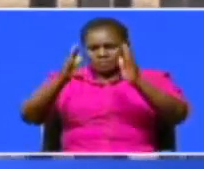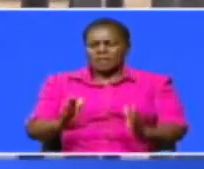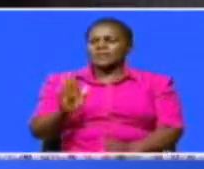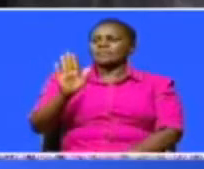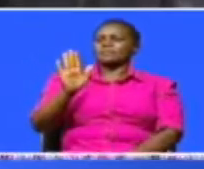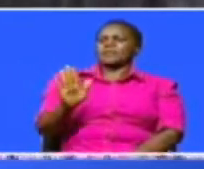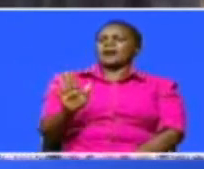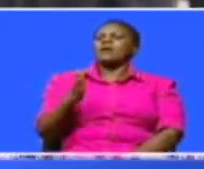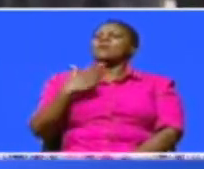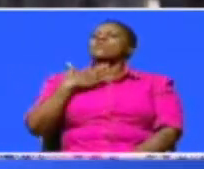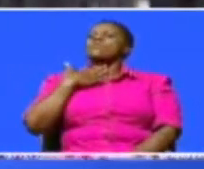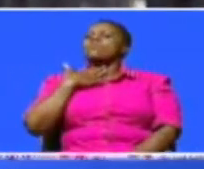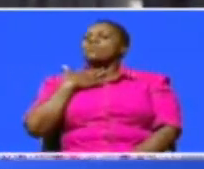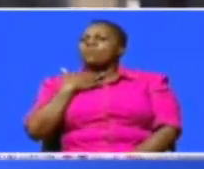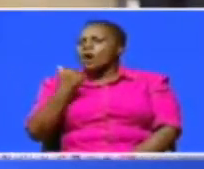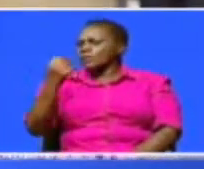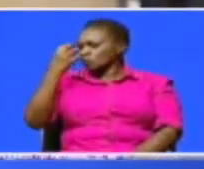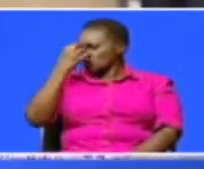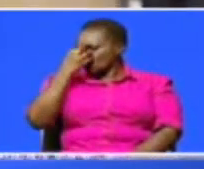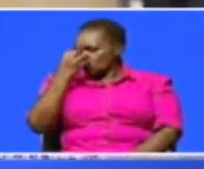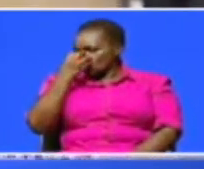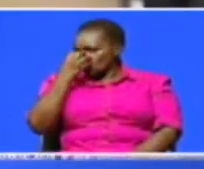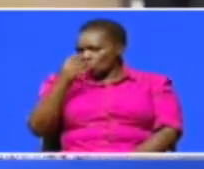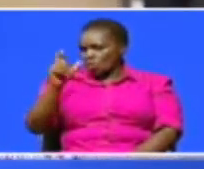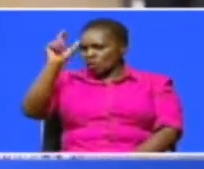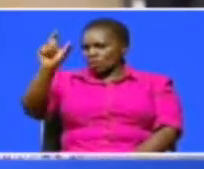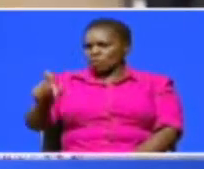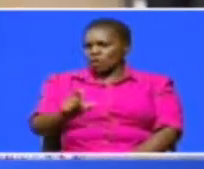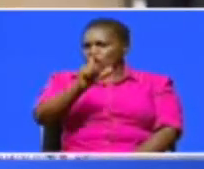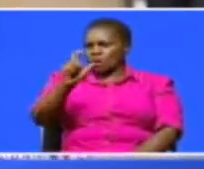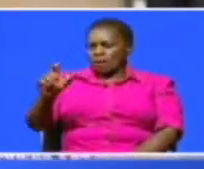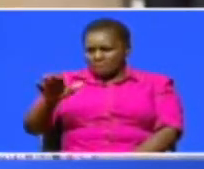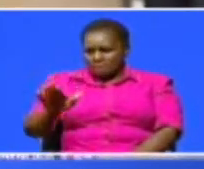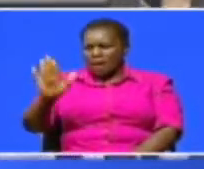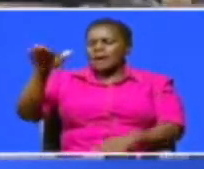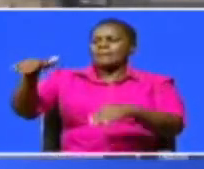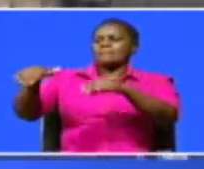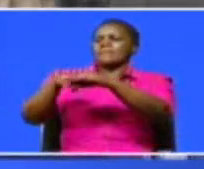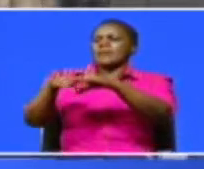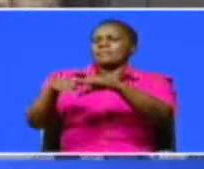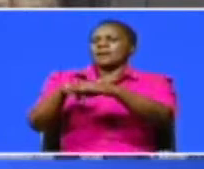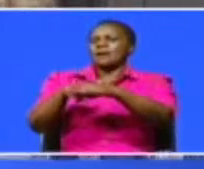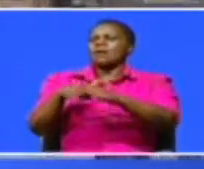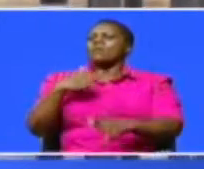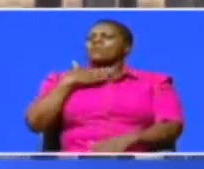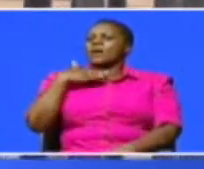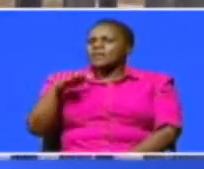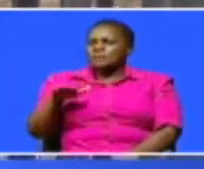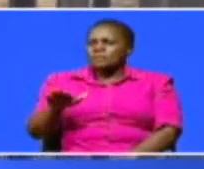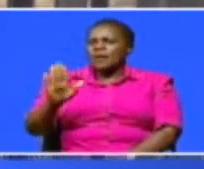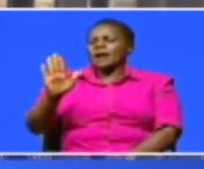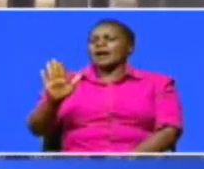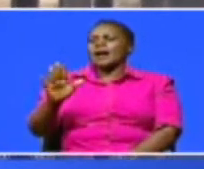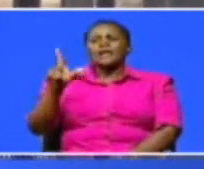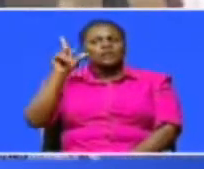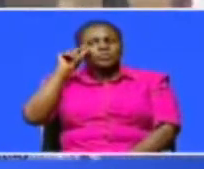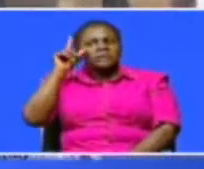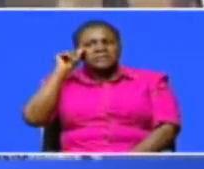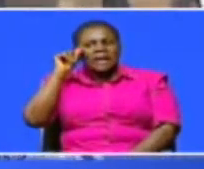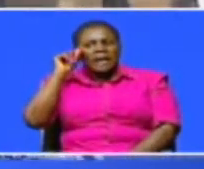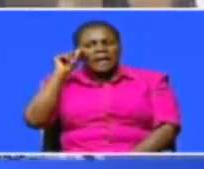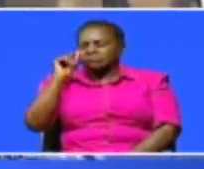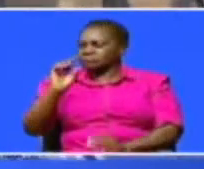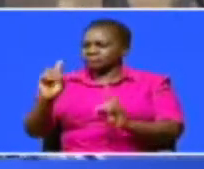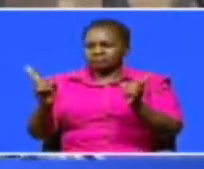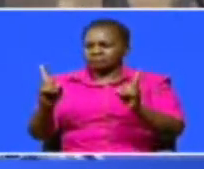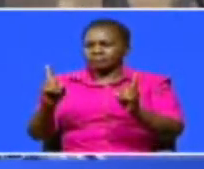Koinange ikimtaka naibu wa rais kubeba msalaba wa wafuasi wake. We want him to go beyond Twitter